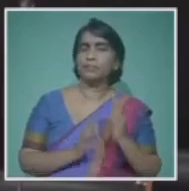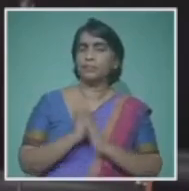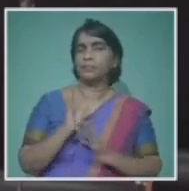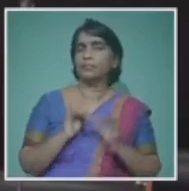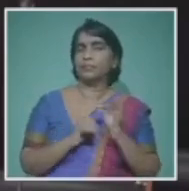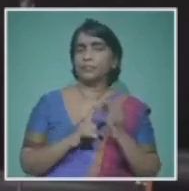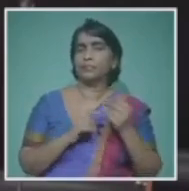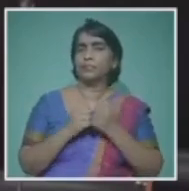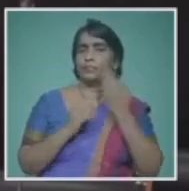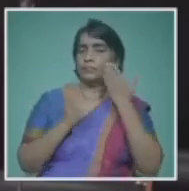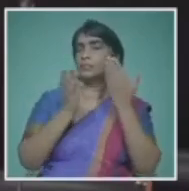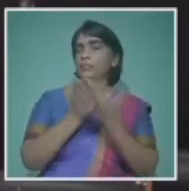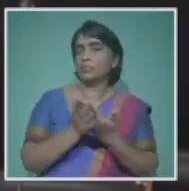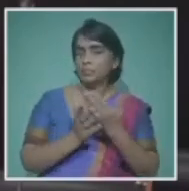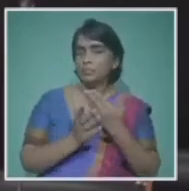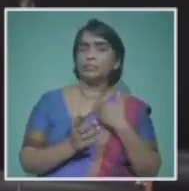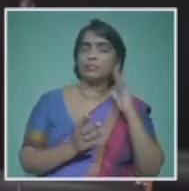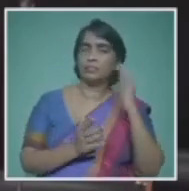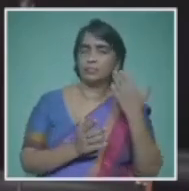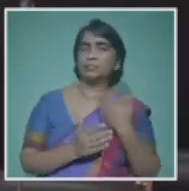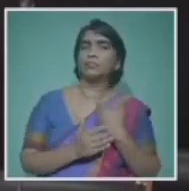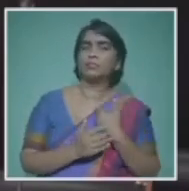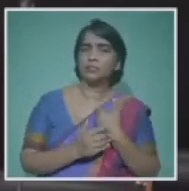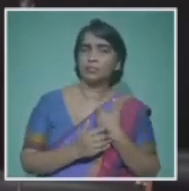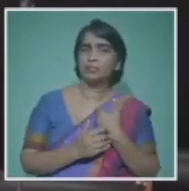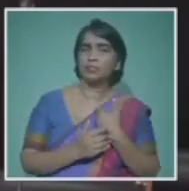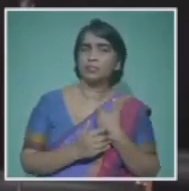ඇමතිතුමා මේක ඉදිරිපත් කිරීම ගැන මම විශේෂයෙන්ම